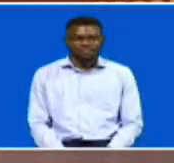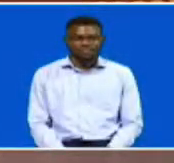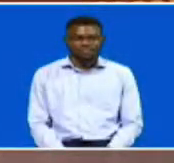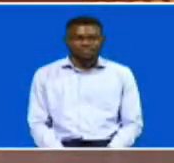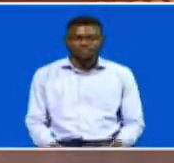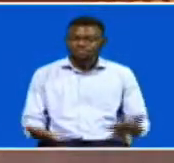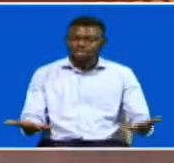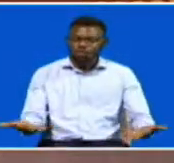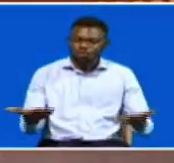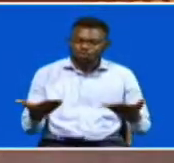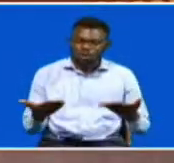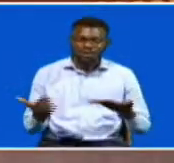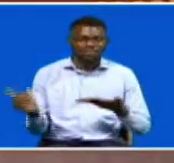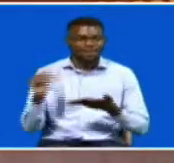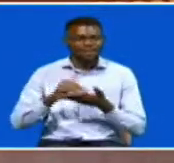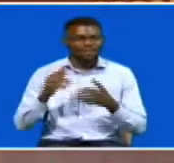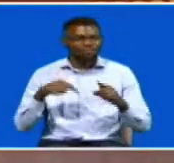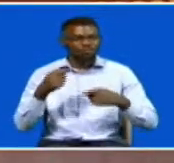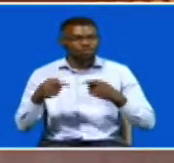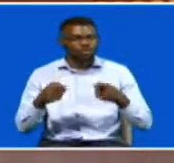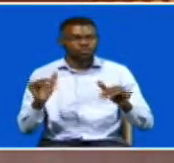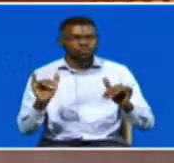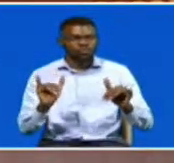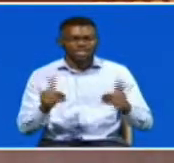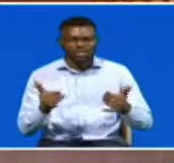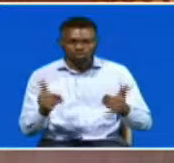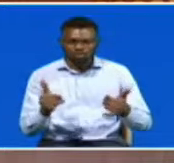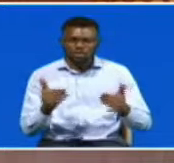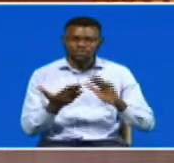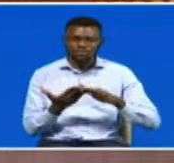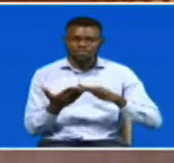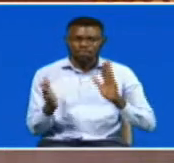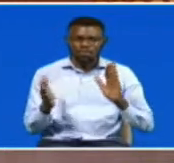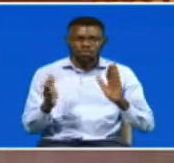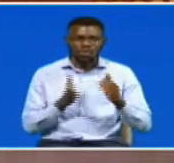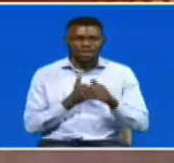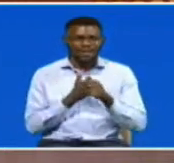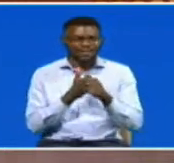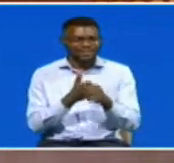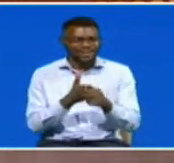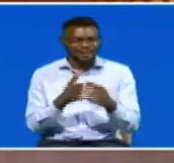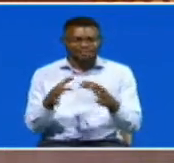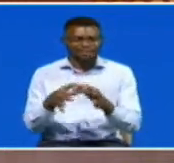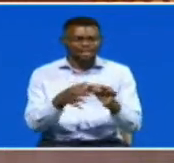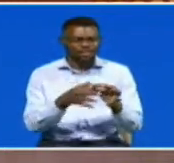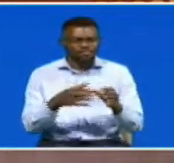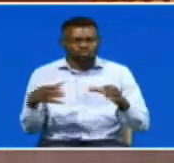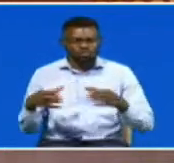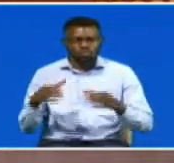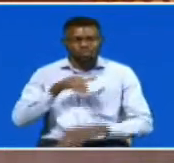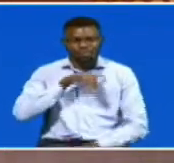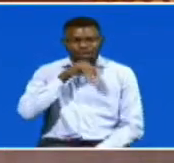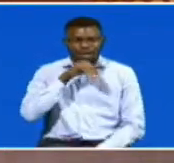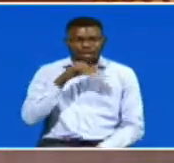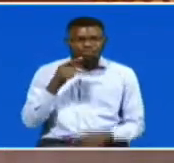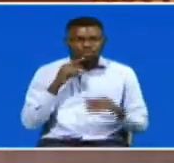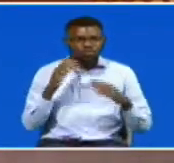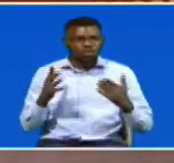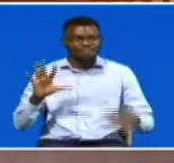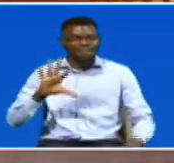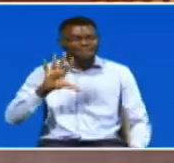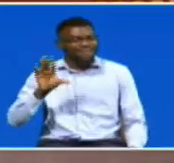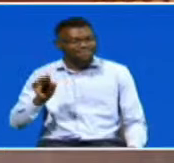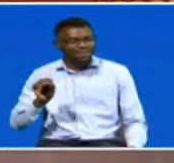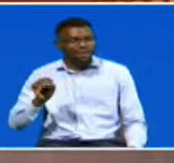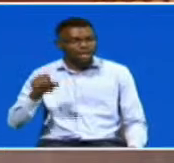Karibu tena mtazamaji, tuendelee na taarifa zaidi. Kinara wa Azimio Raila Odinga amesema bara la Afrika linafaa